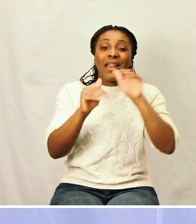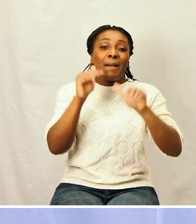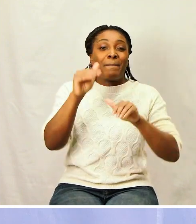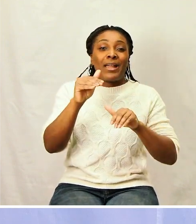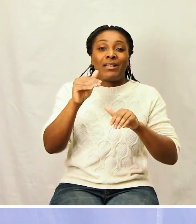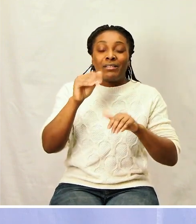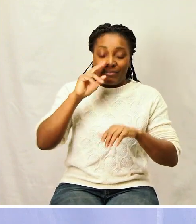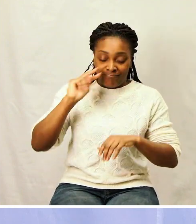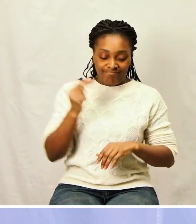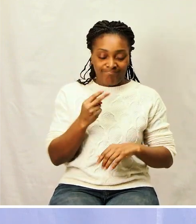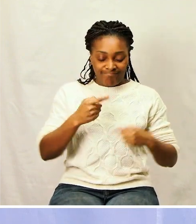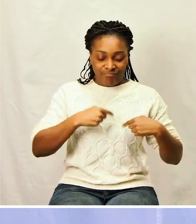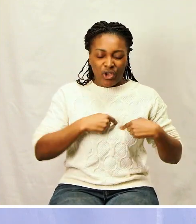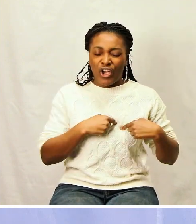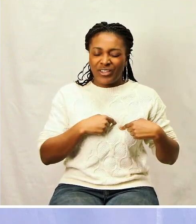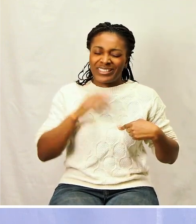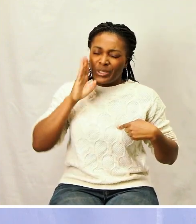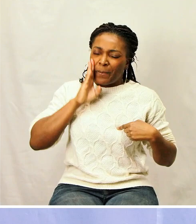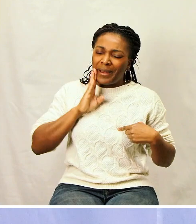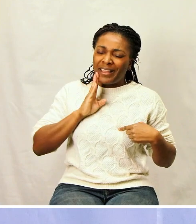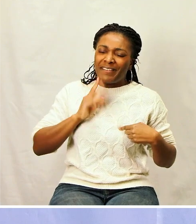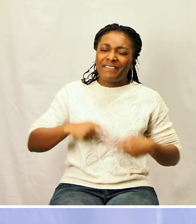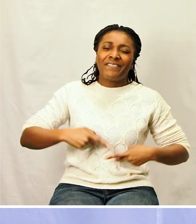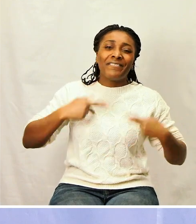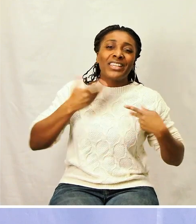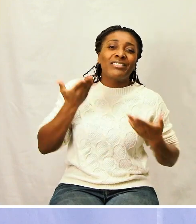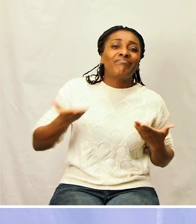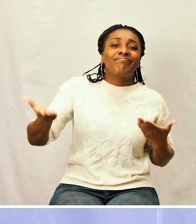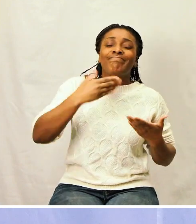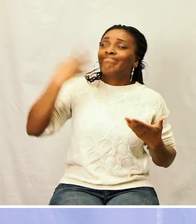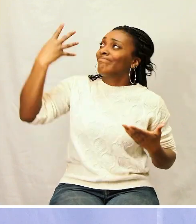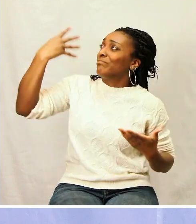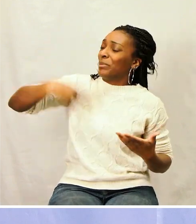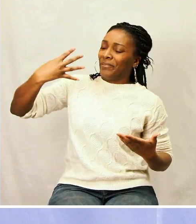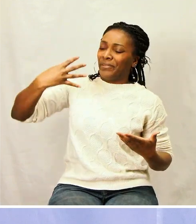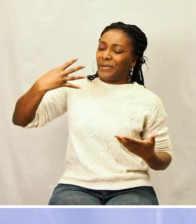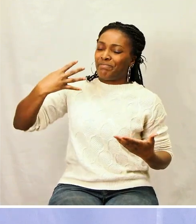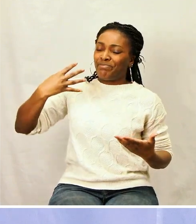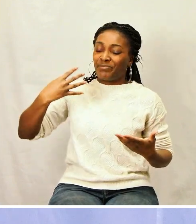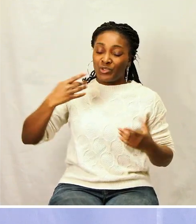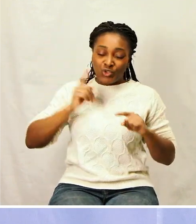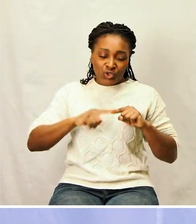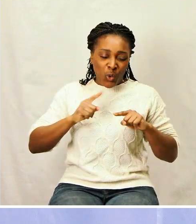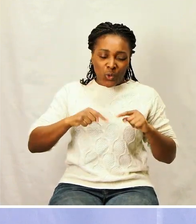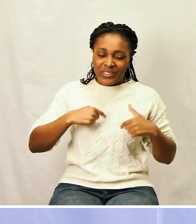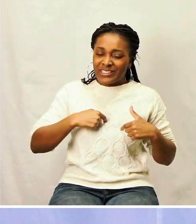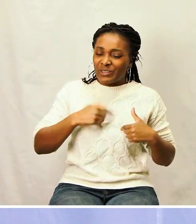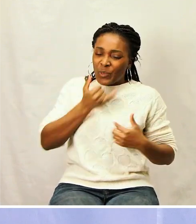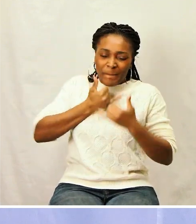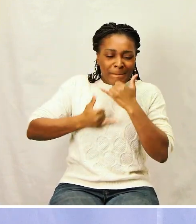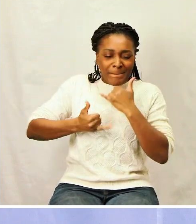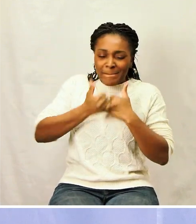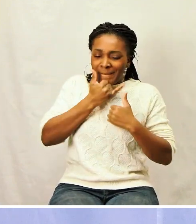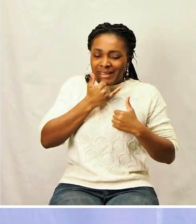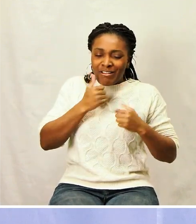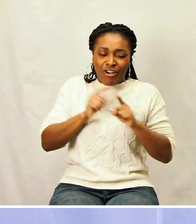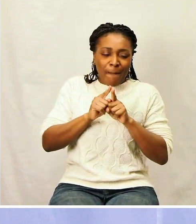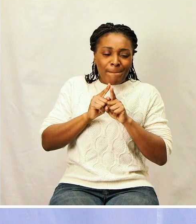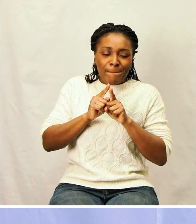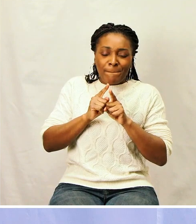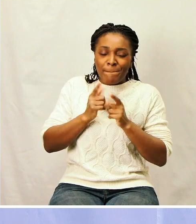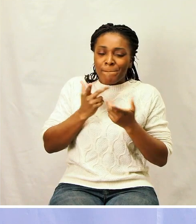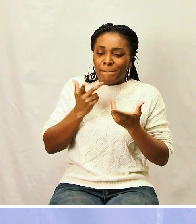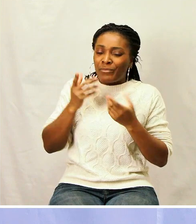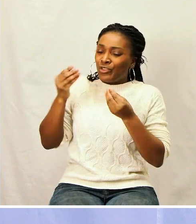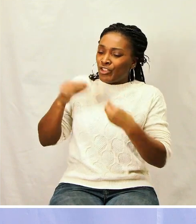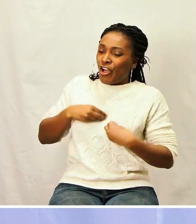nos cœurs et nous t'invitons à sonder nos vie Seigneur que tout ce qui est en nous encore et qui est une méconnaissance de ta personne qui nous éloigne